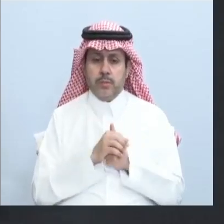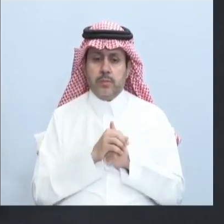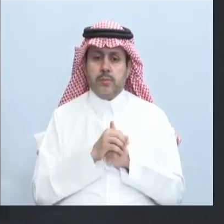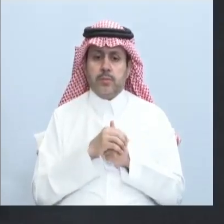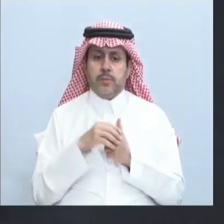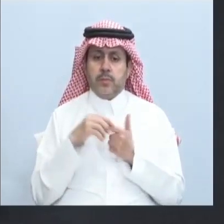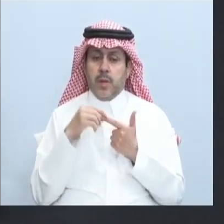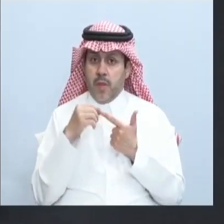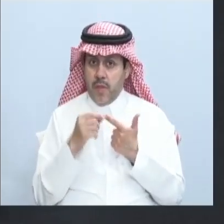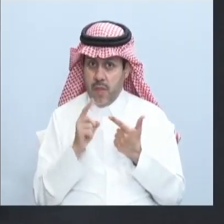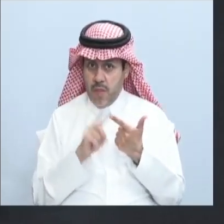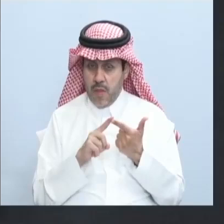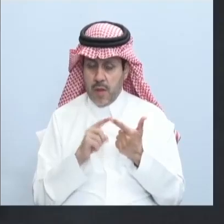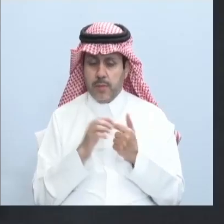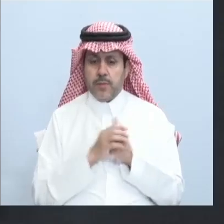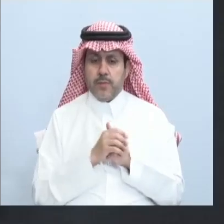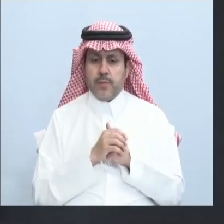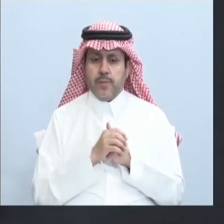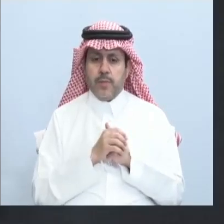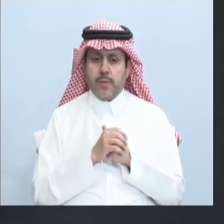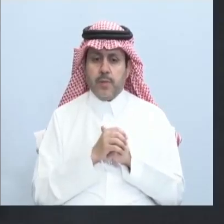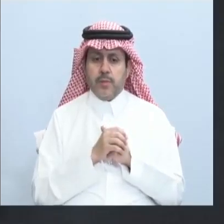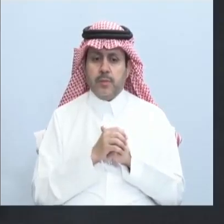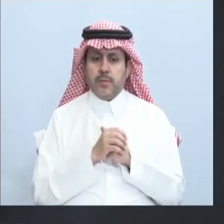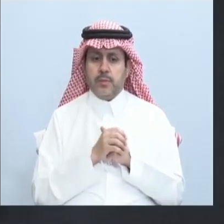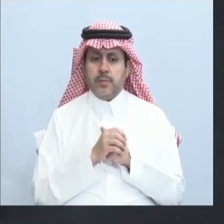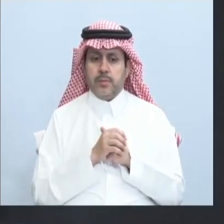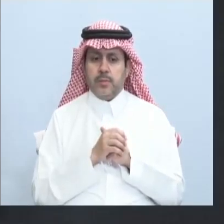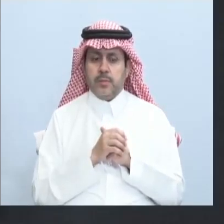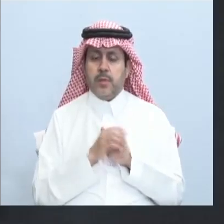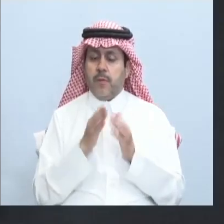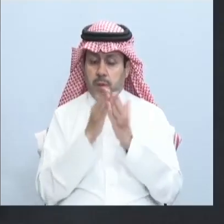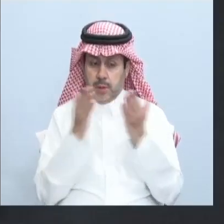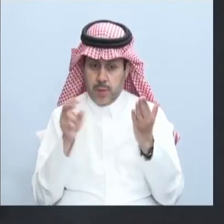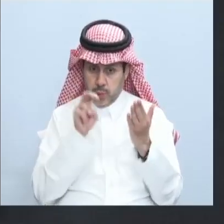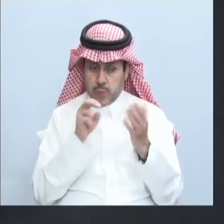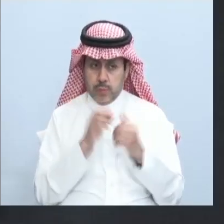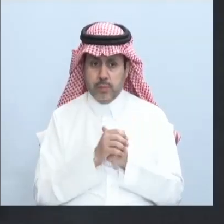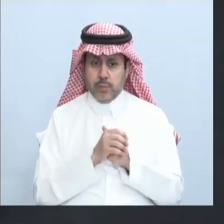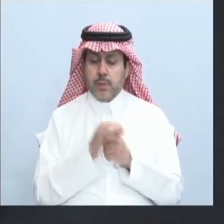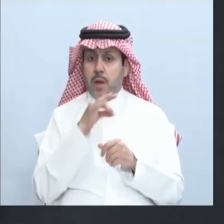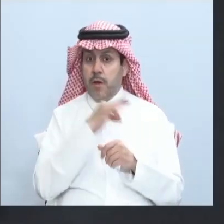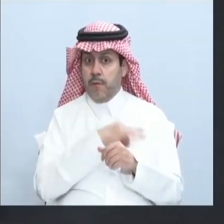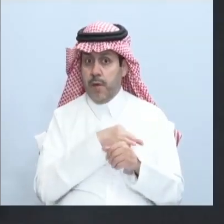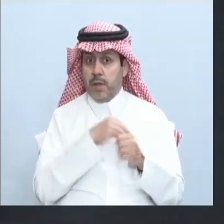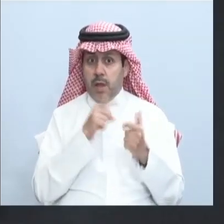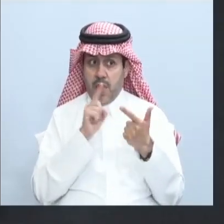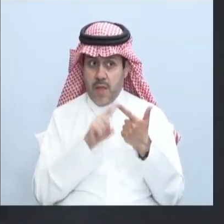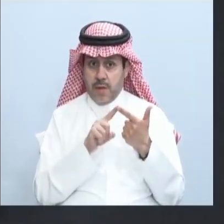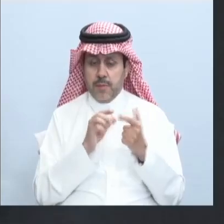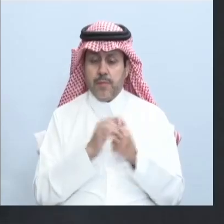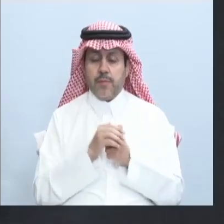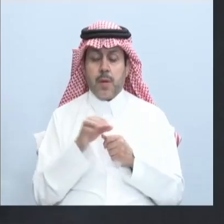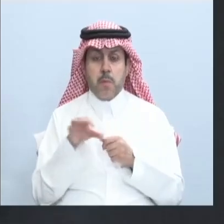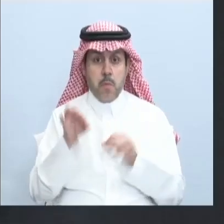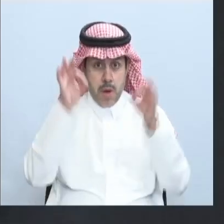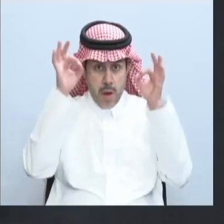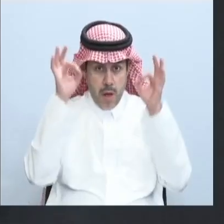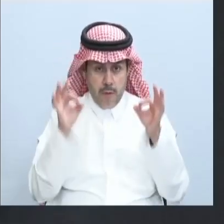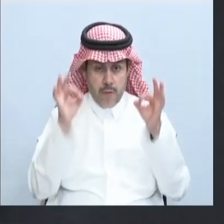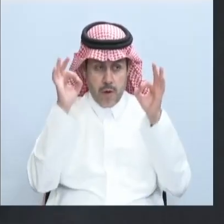الاولى ننتقل للفائده الثانيه وهي مدونه عندكم في الكتاب الفائده الثانيه من اجل